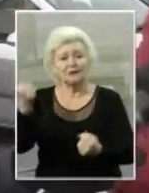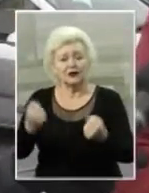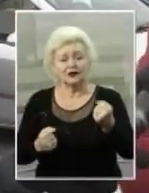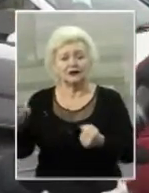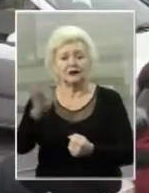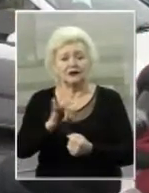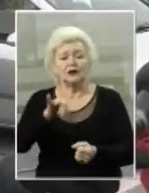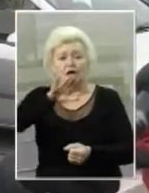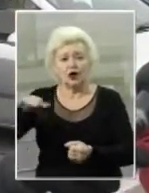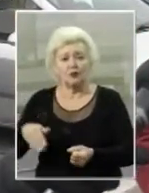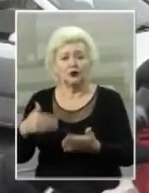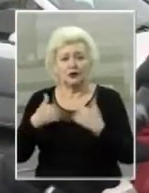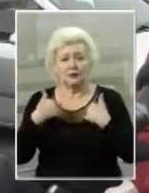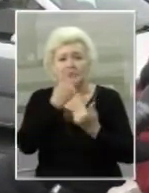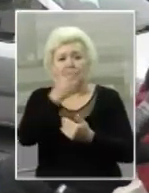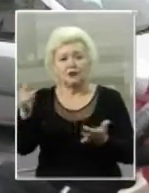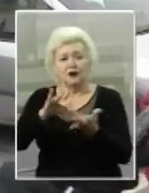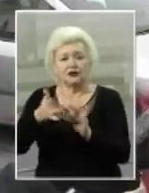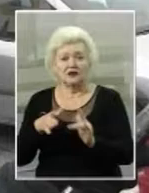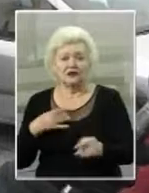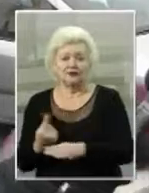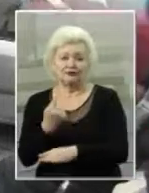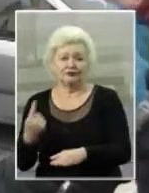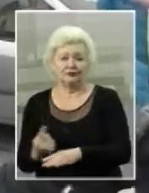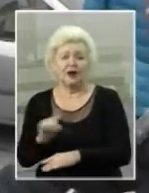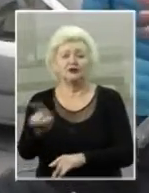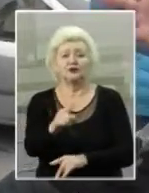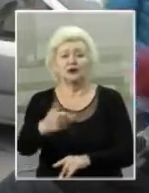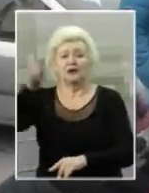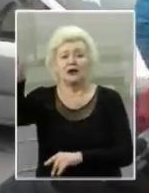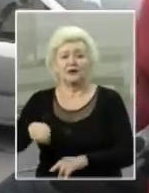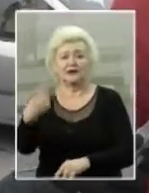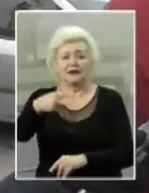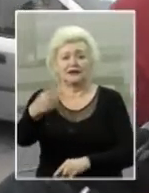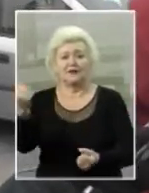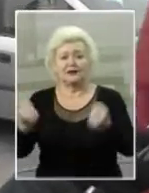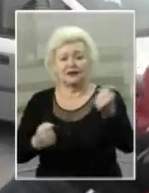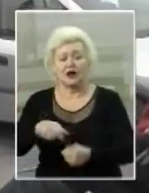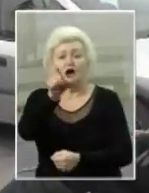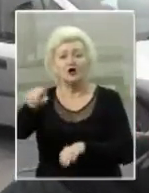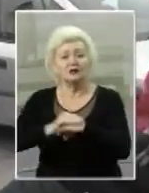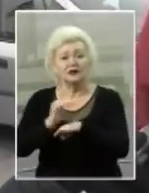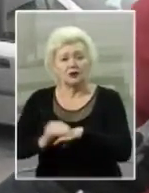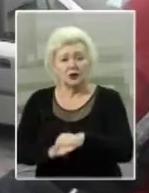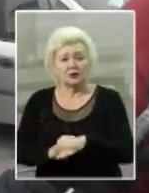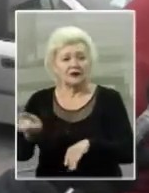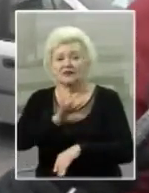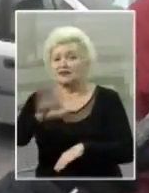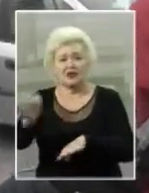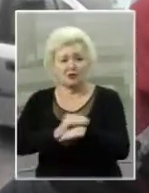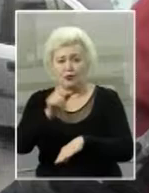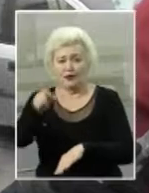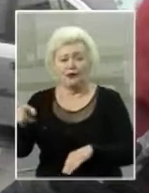І потім в Фейсбуці ми бачили, як вони над нами насміхалися. Що це таке, приїхало 20 машин? Так я вам кажу, люди добрі, але не добрі ви